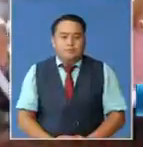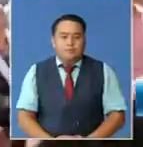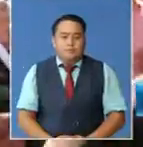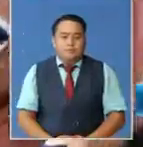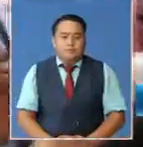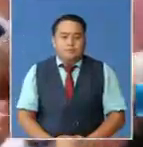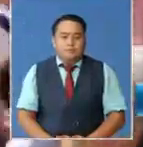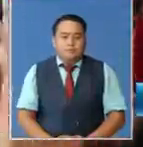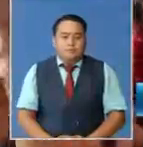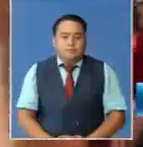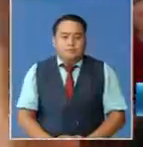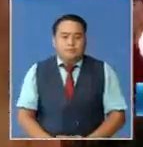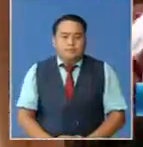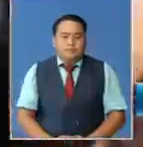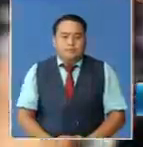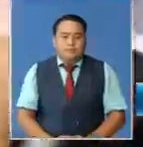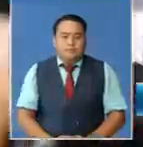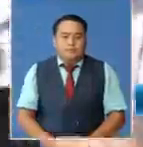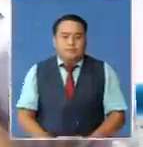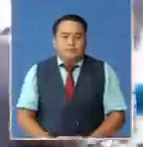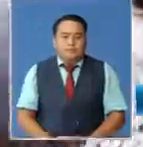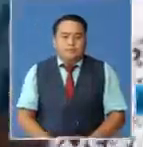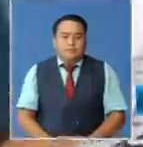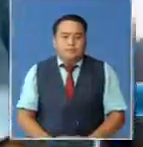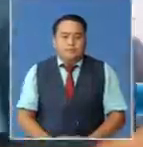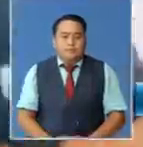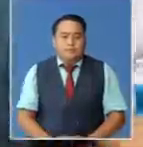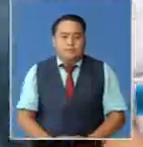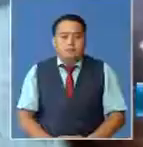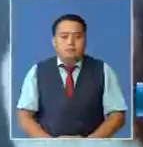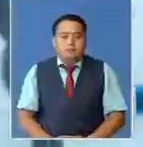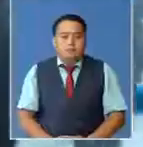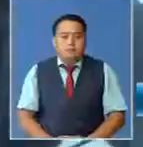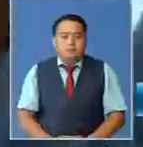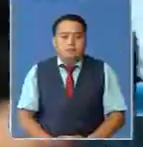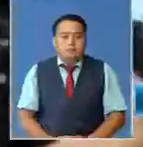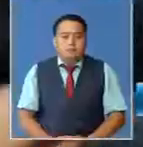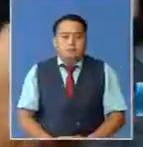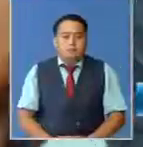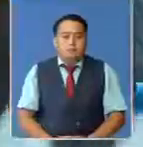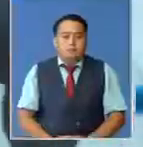Мәңгілген, ғұмыр ясын, біз сот залына кетейік.